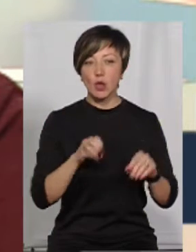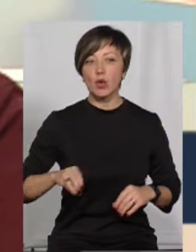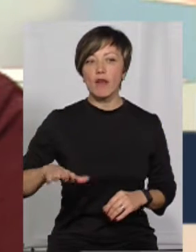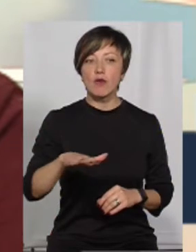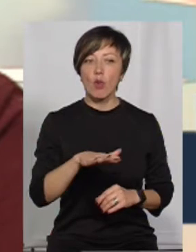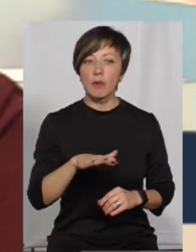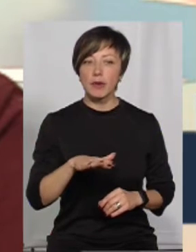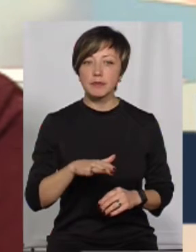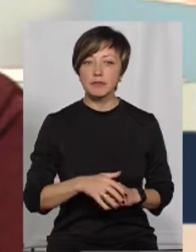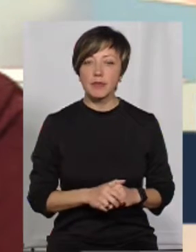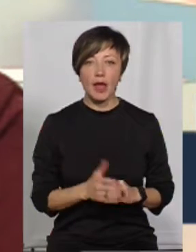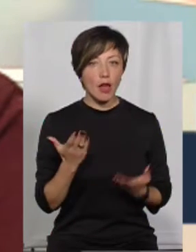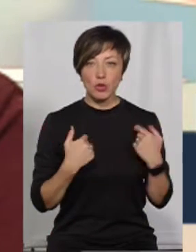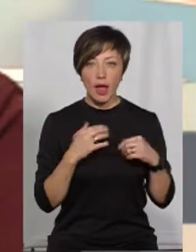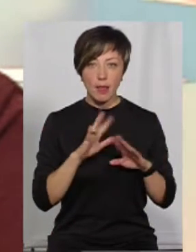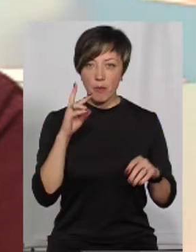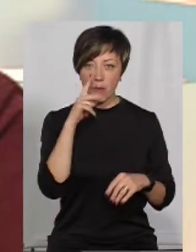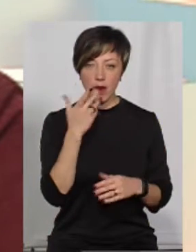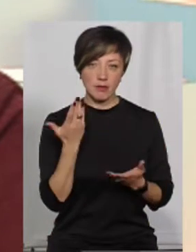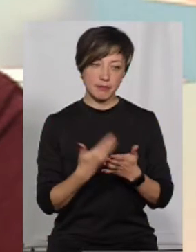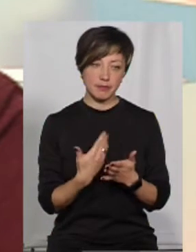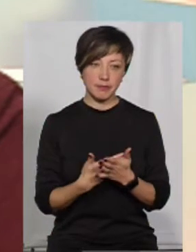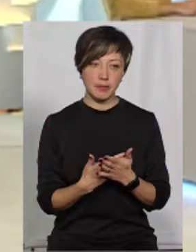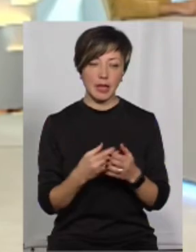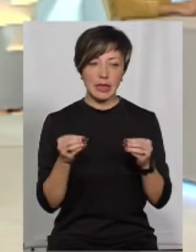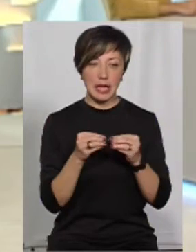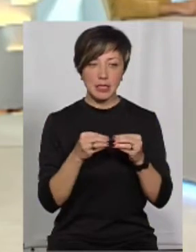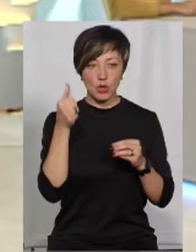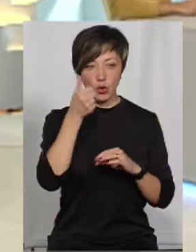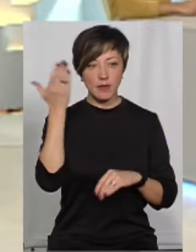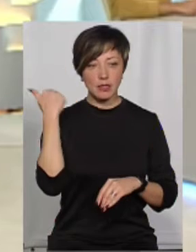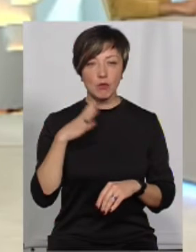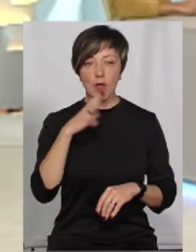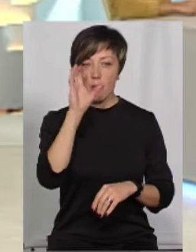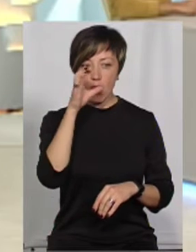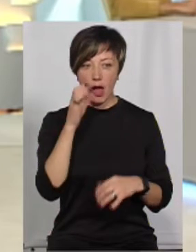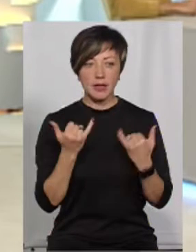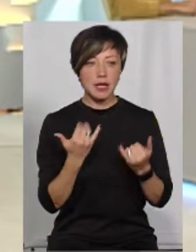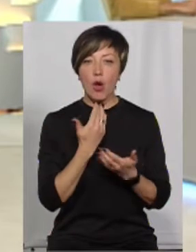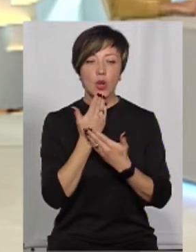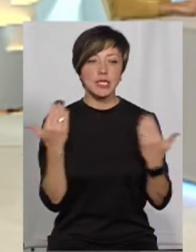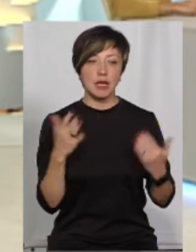Європи. Якщо я не помиляюсь, років там 10, напевно, назад були в Болгарії. Оце